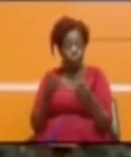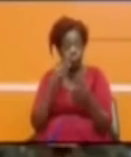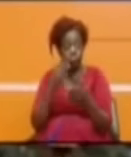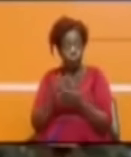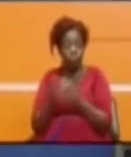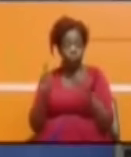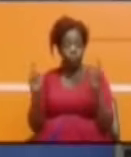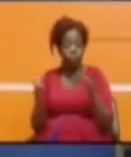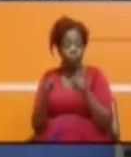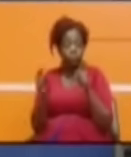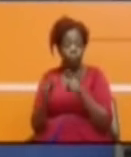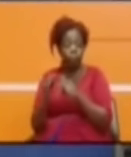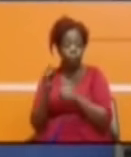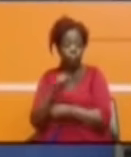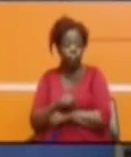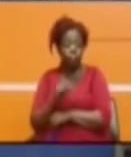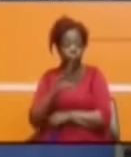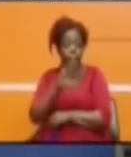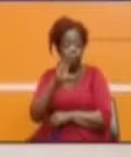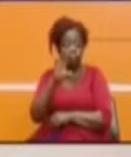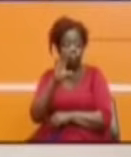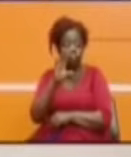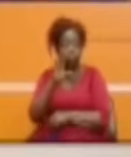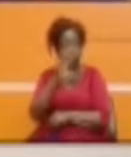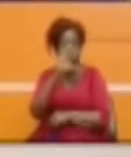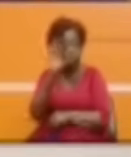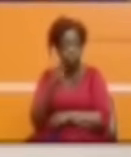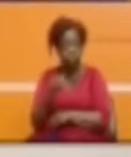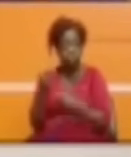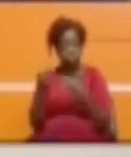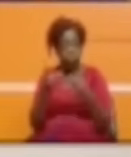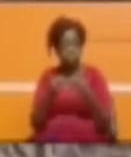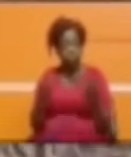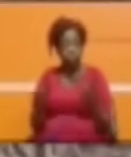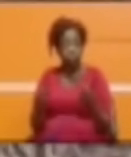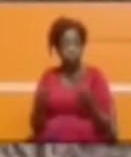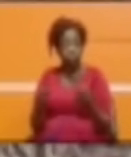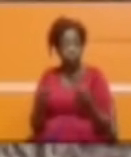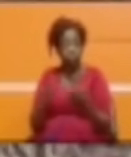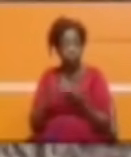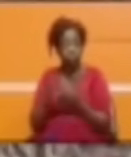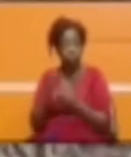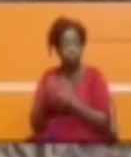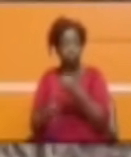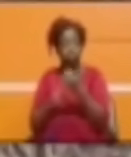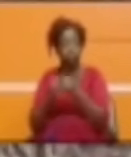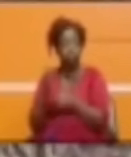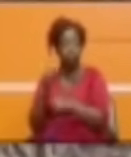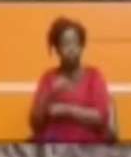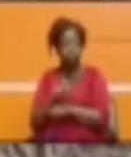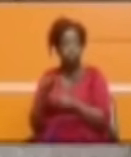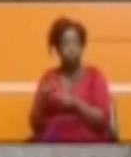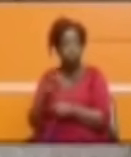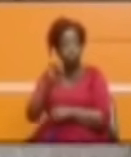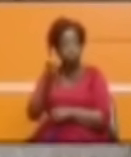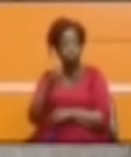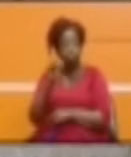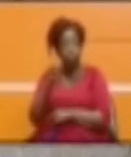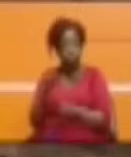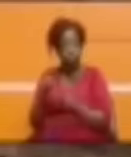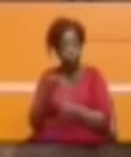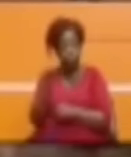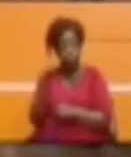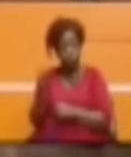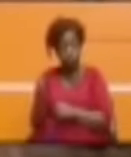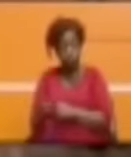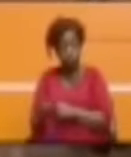Shepherd Primary School, Afri Hope Junior School, Masaka International School, J&A n'amalala. Stephen